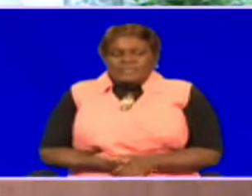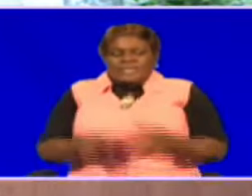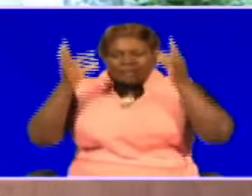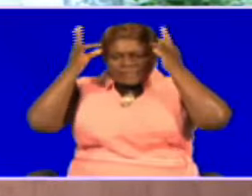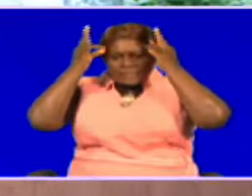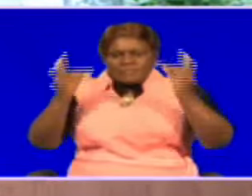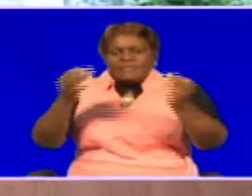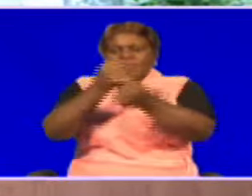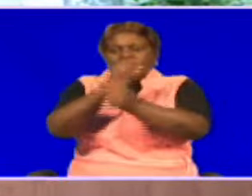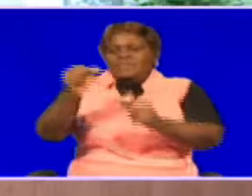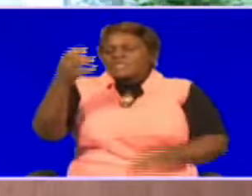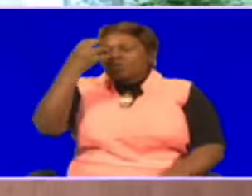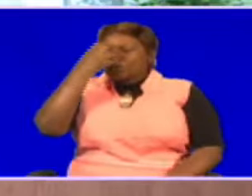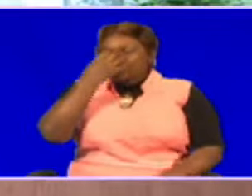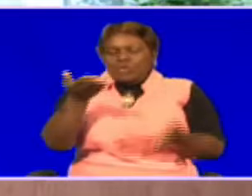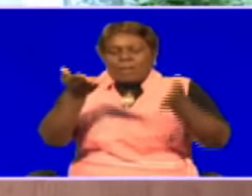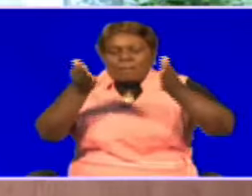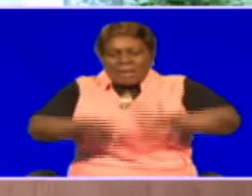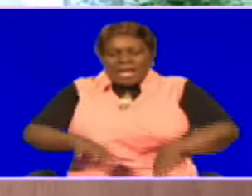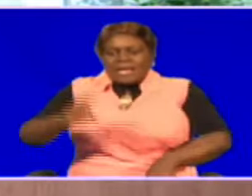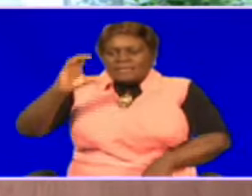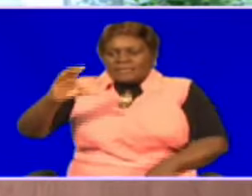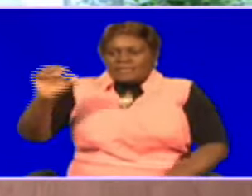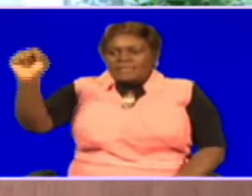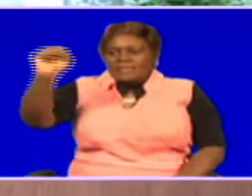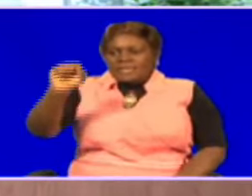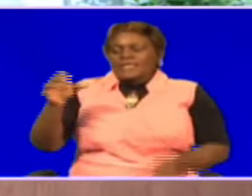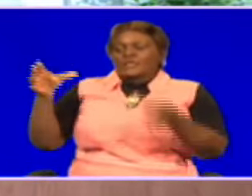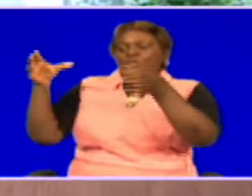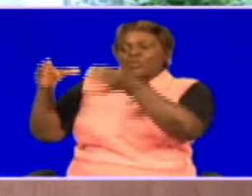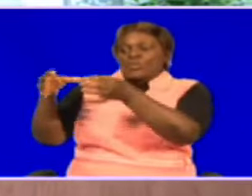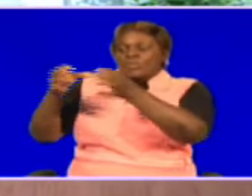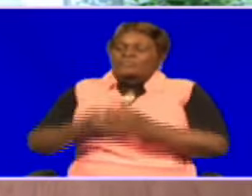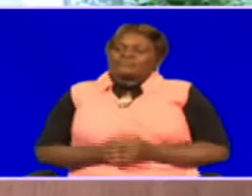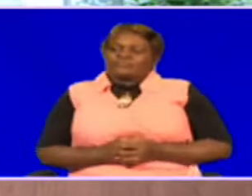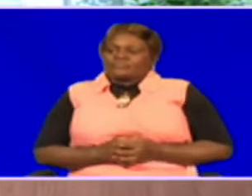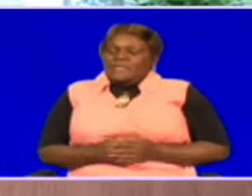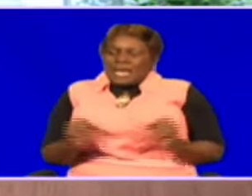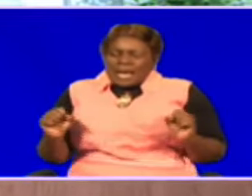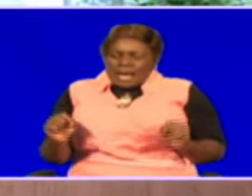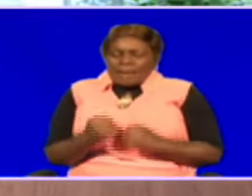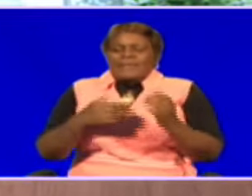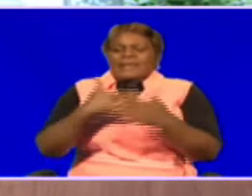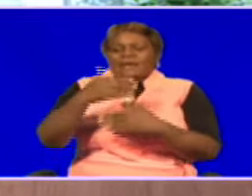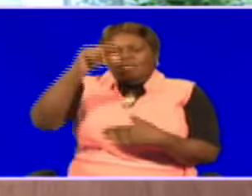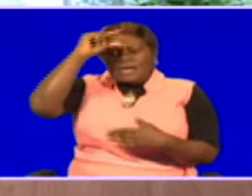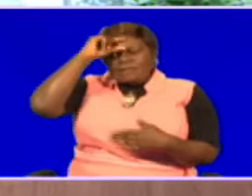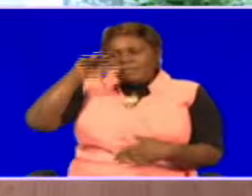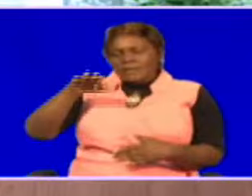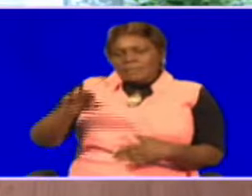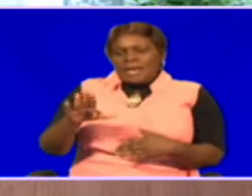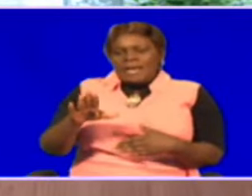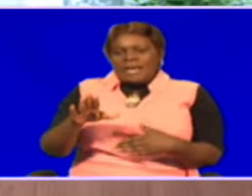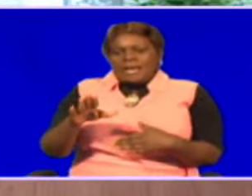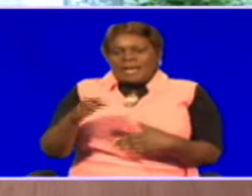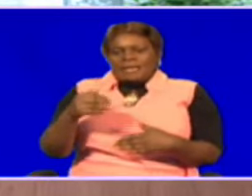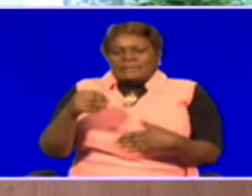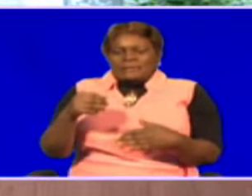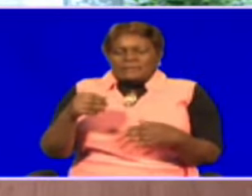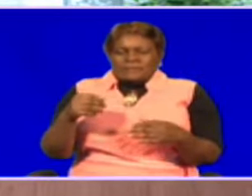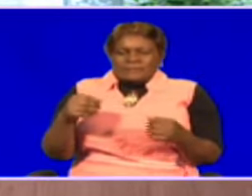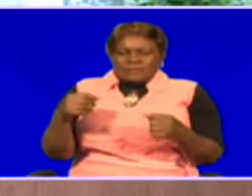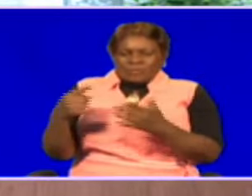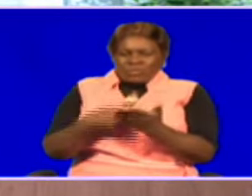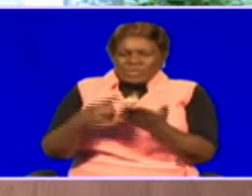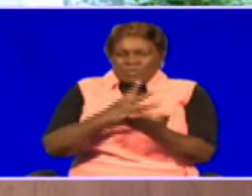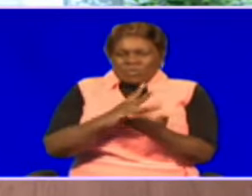Uamuzi wa Rais William Ruto kuvunjilia mbali baraza lake la mawaziri umejiri baada ya serikali yake kukumbana na mawimbi makali